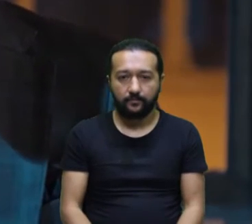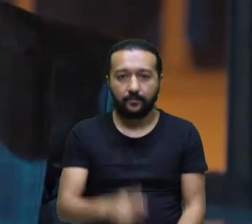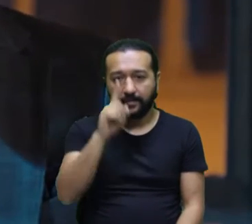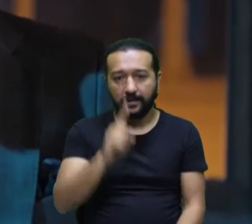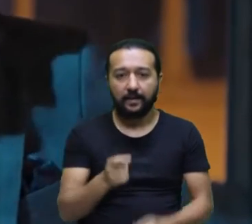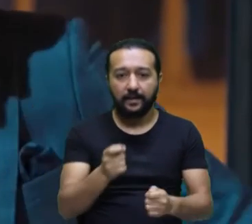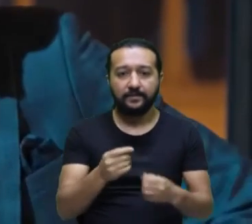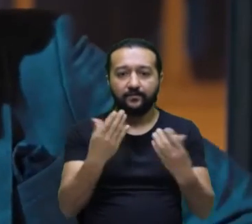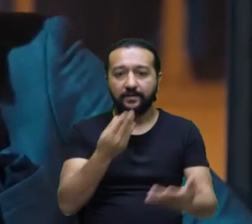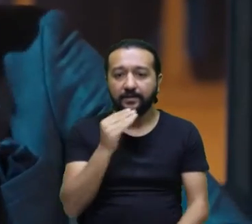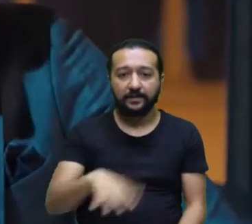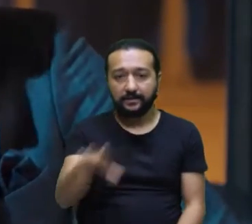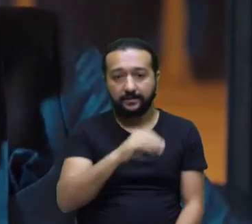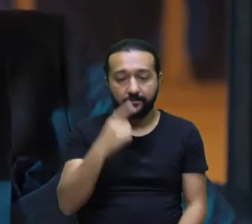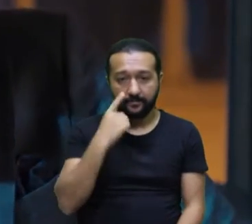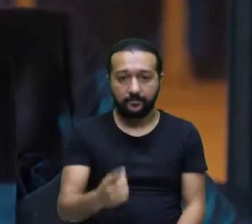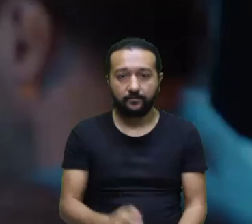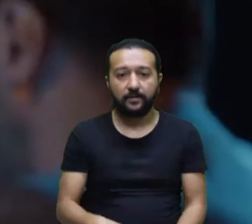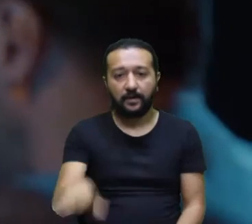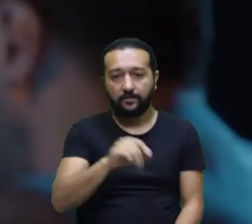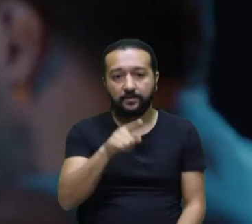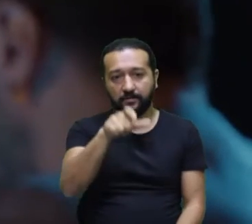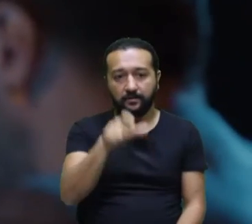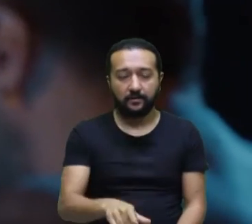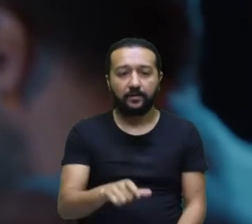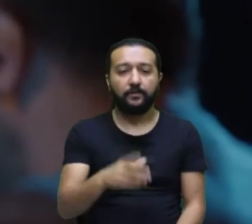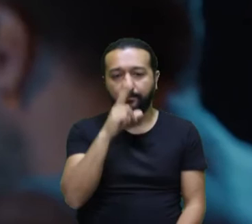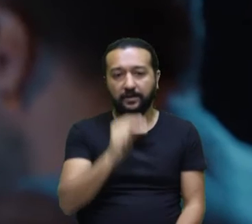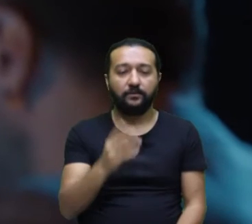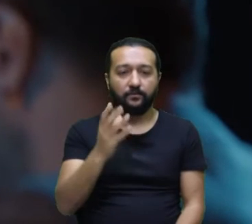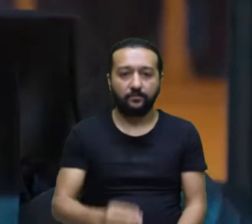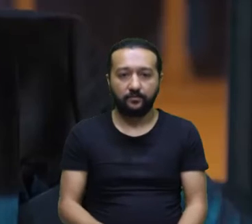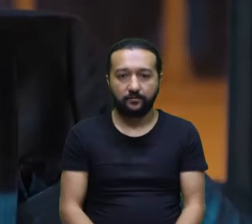İlk dersi verdiğin gençlere baktım da hepsi sana vuruldular.